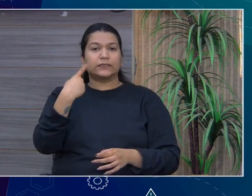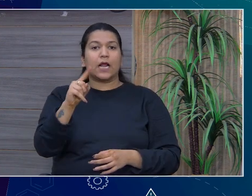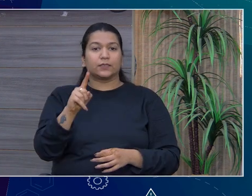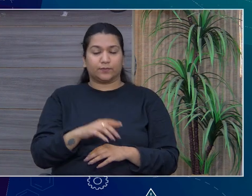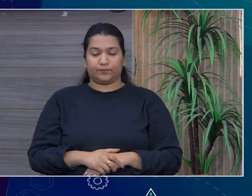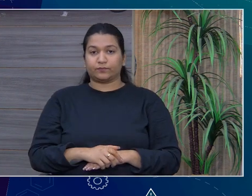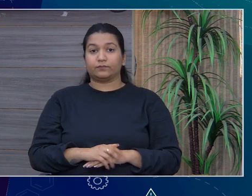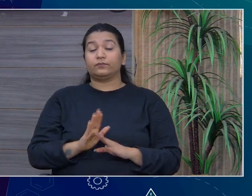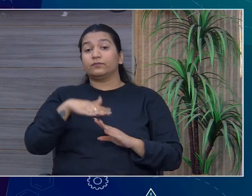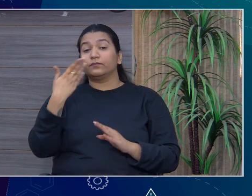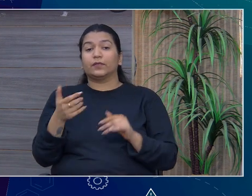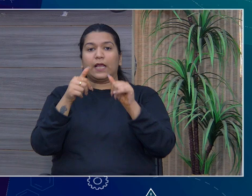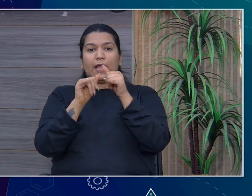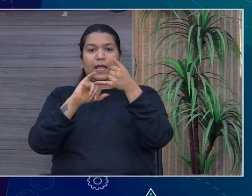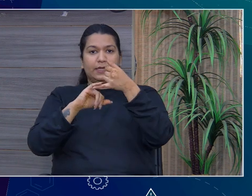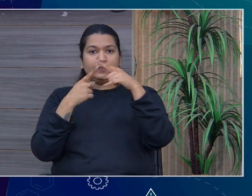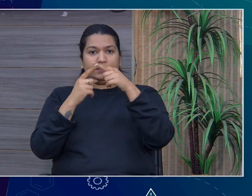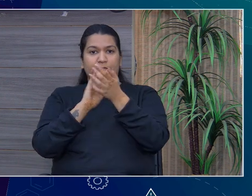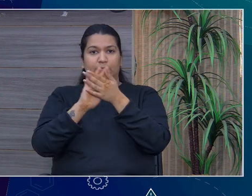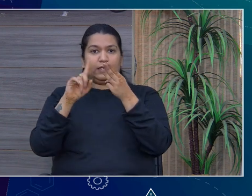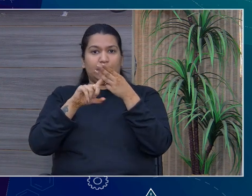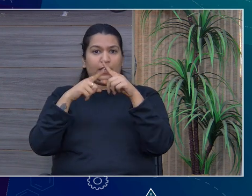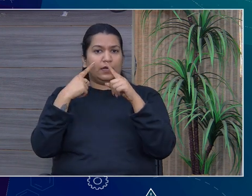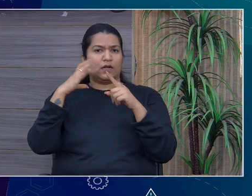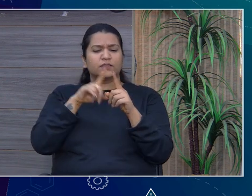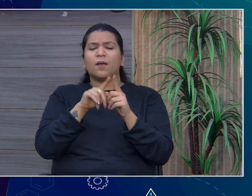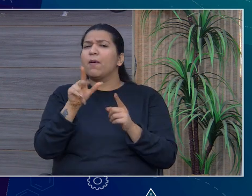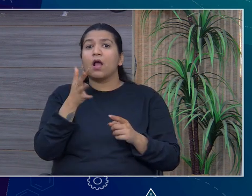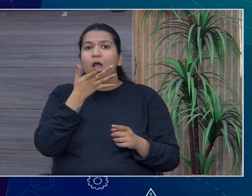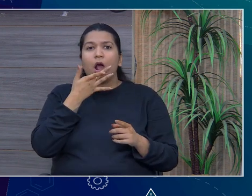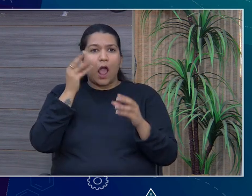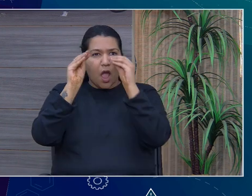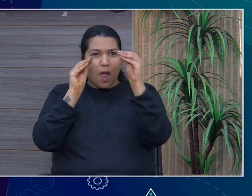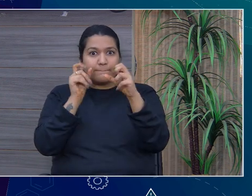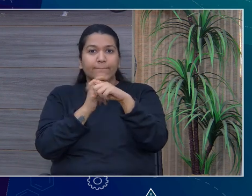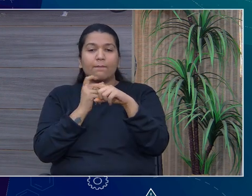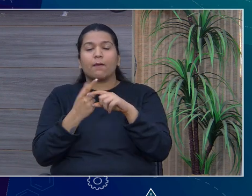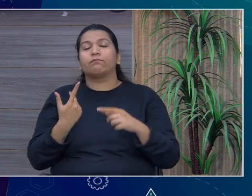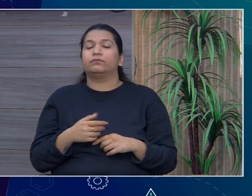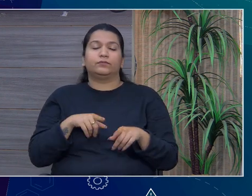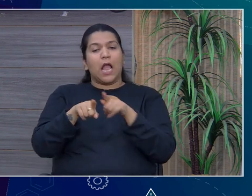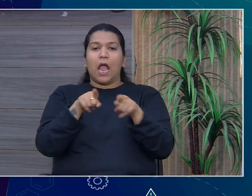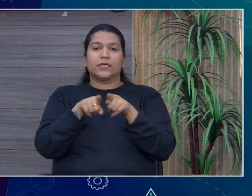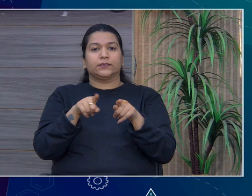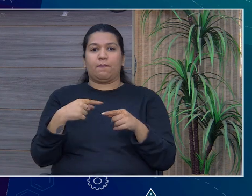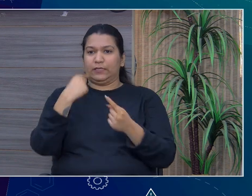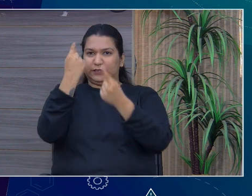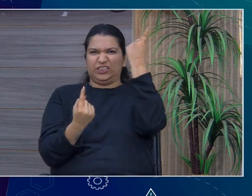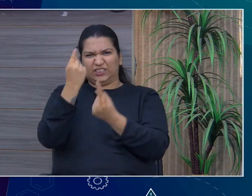सर एस्थेटिक्स की। एस्थेटिक्स में सर कलर कॉम्बिनेशन की हम बात करते हैं। अगर मैं सपोज़ जंगल